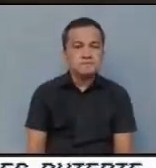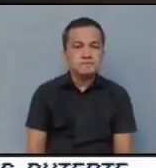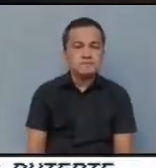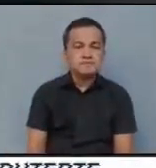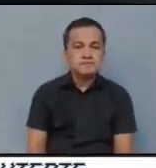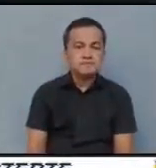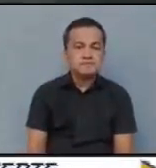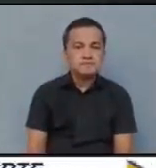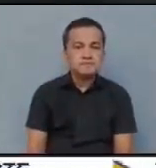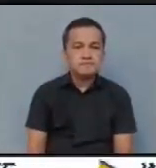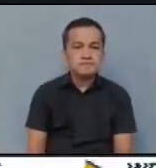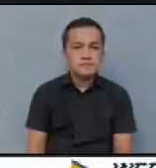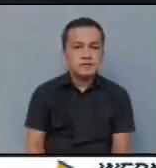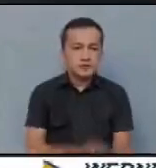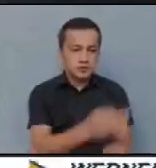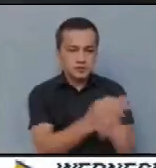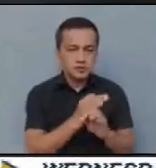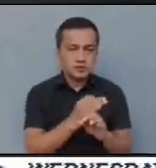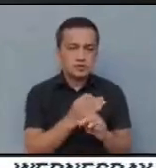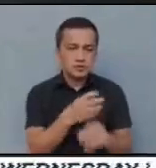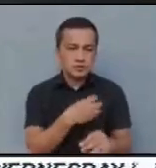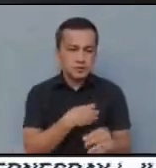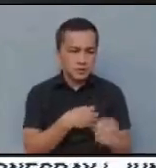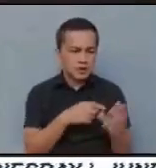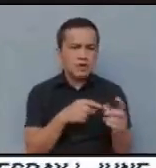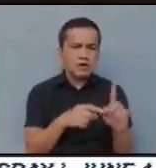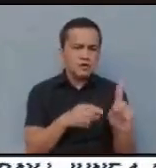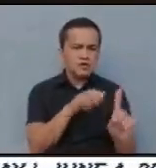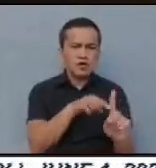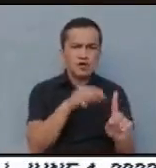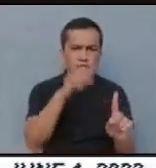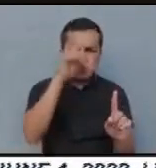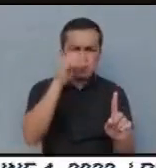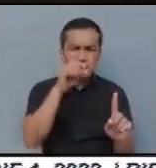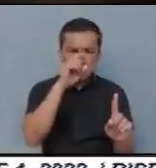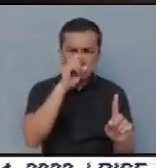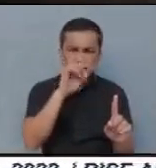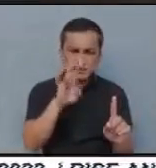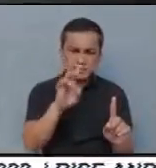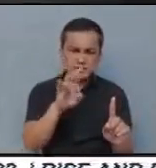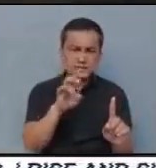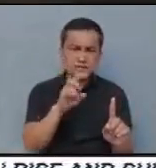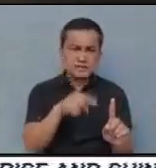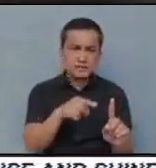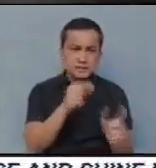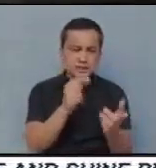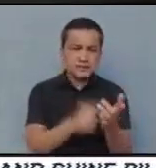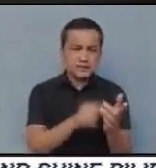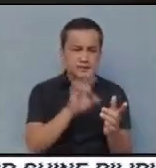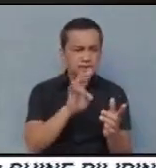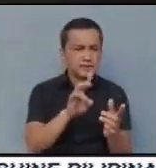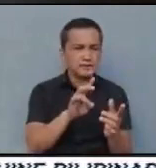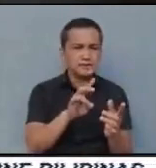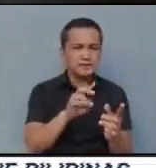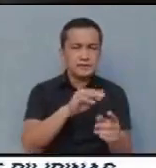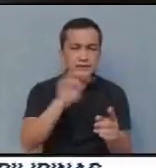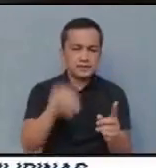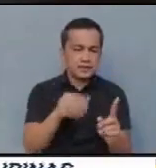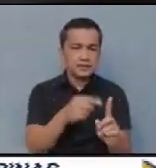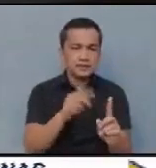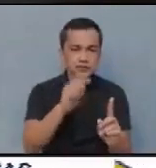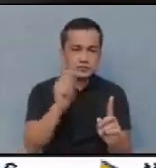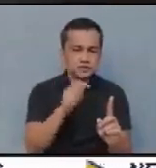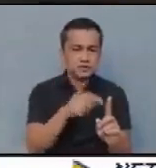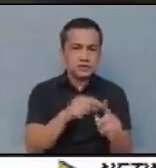Sinundo ng mga pulis ang 17 taong gulang na lalaking grade 7 student sa Sampaloc, Manila nitong Martes na itinuturing na children